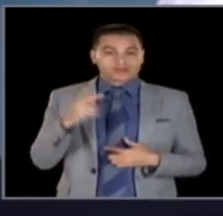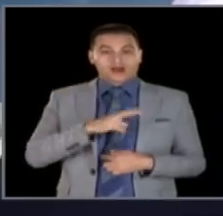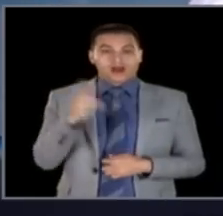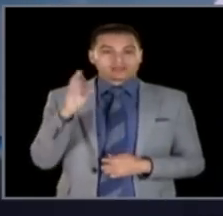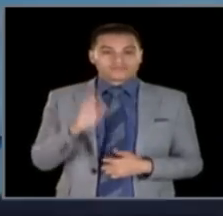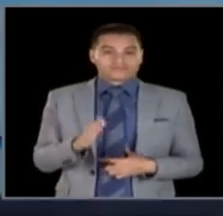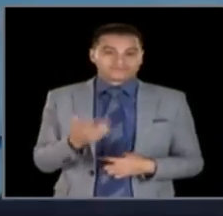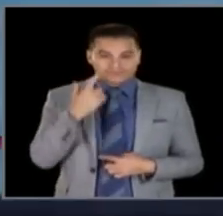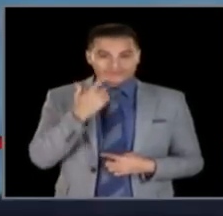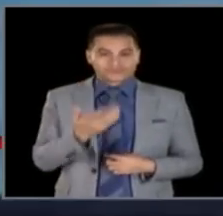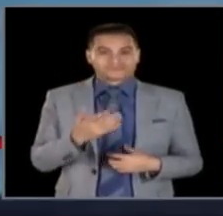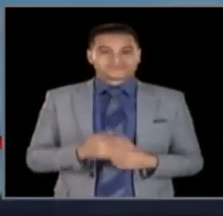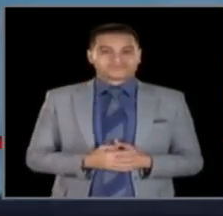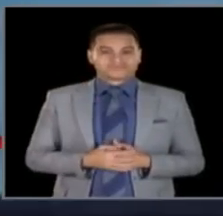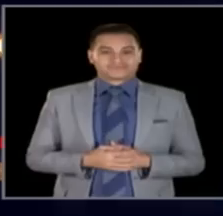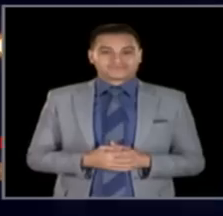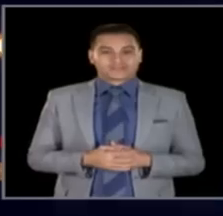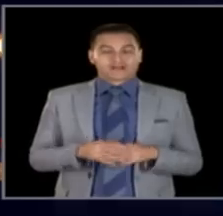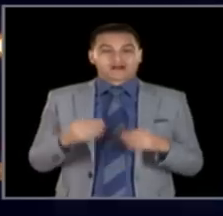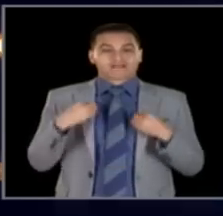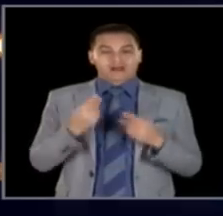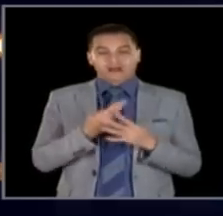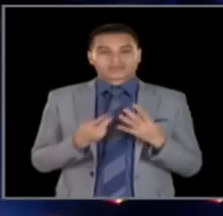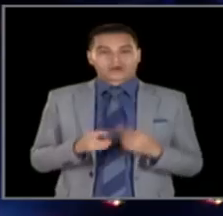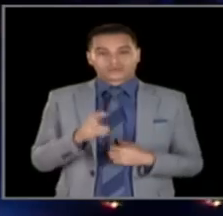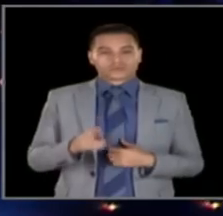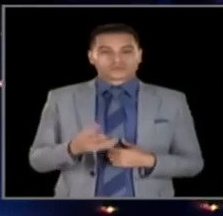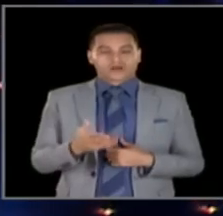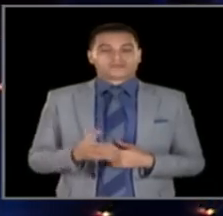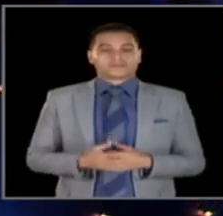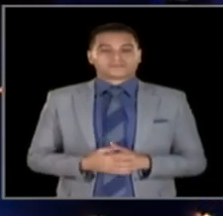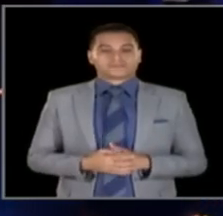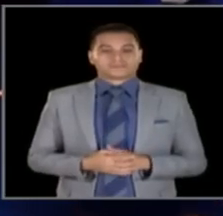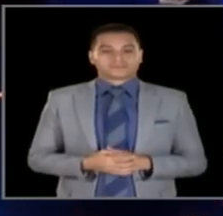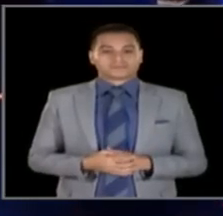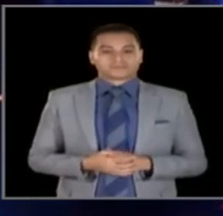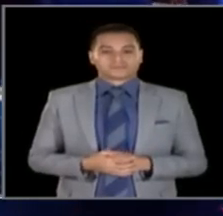خطفت منك العشر نقط. كويس. رياضة، والسؤال هو: